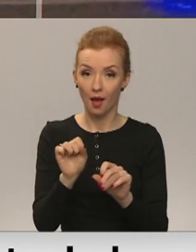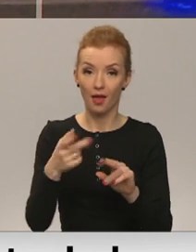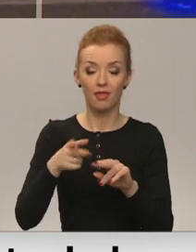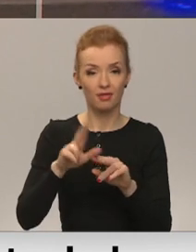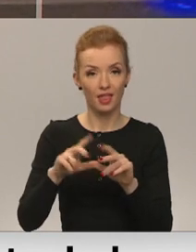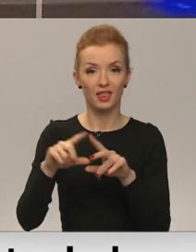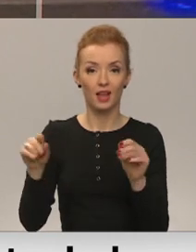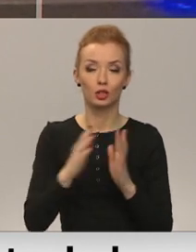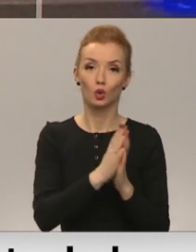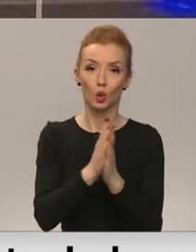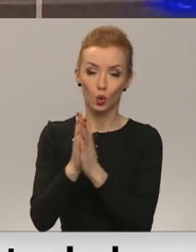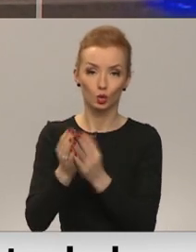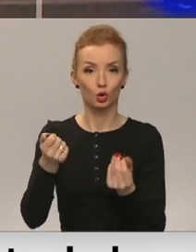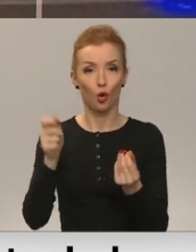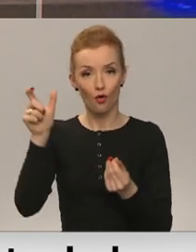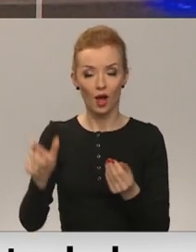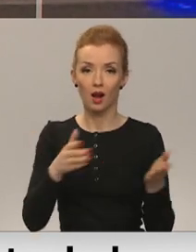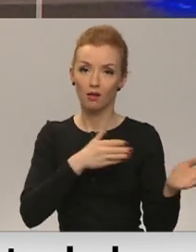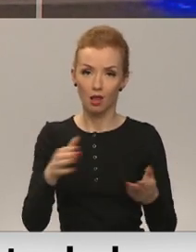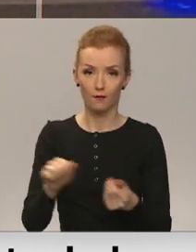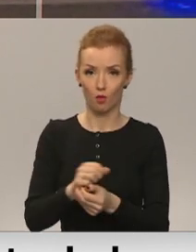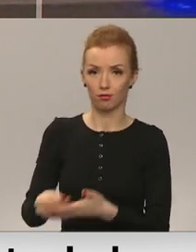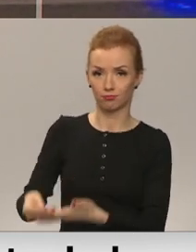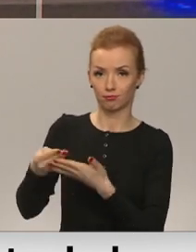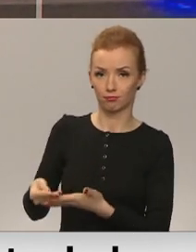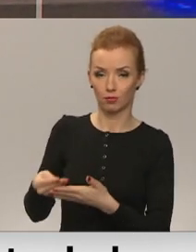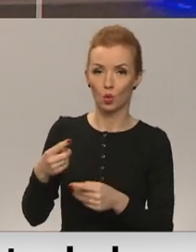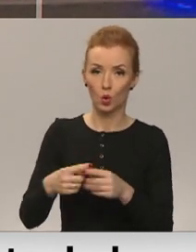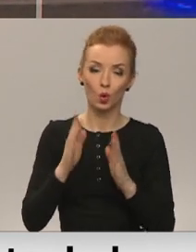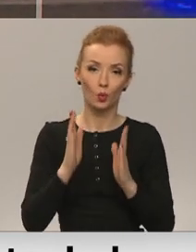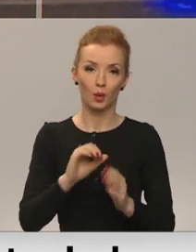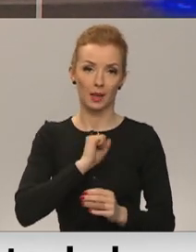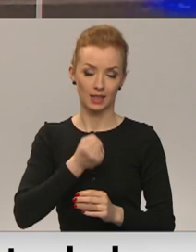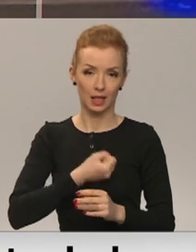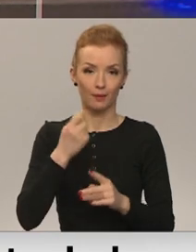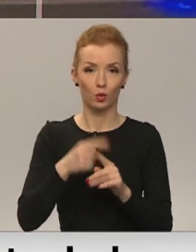dienesti aicina šoferus jau laikus sagatavot nepieciešamos dokumentus un būt saprotošiem.